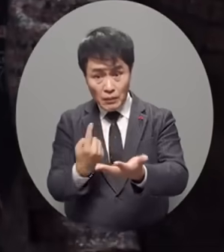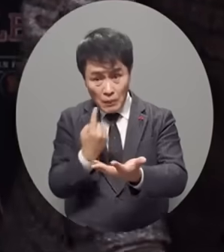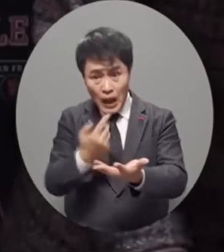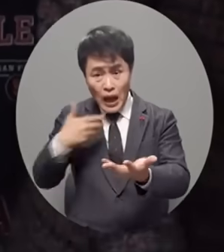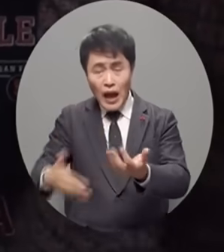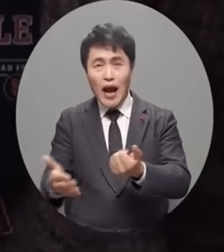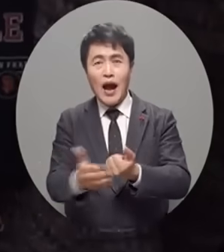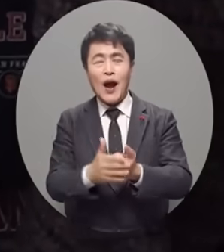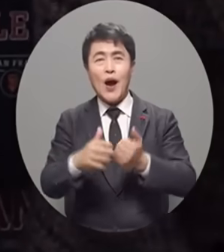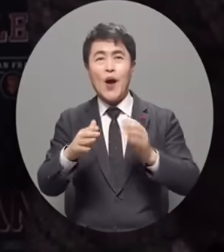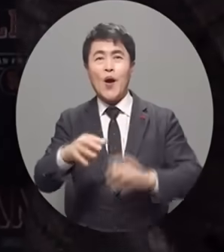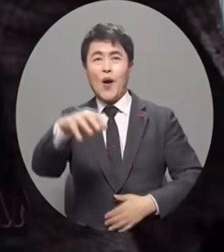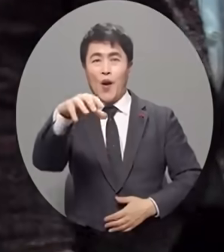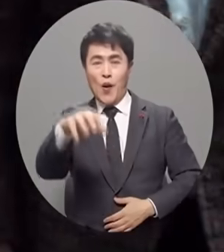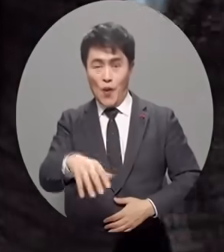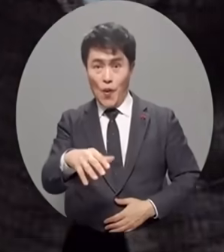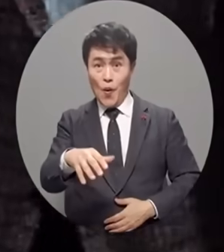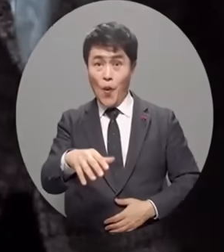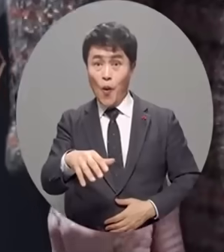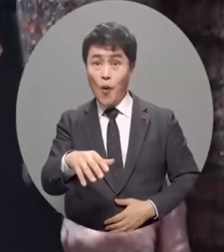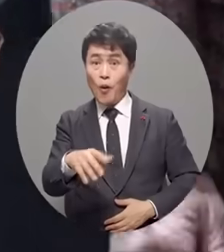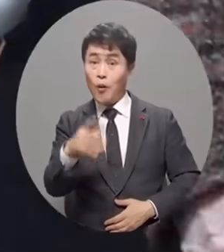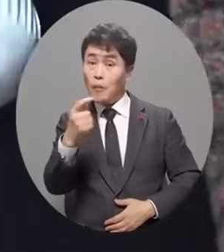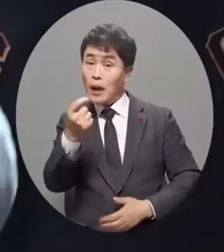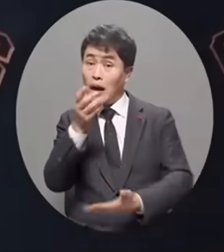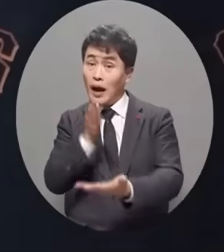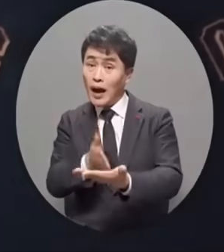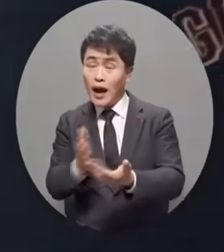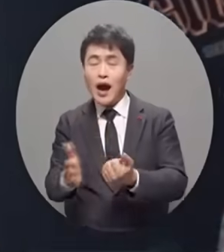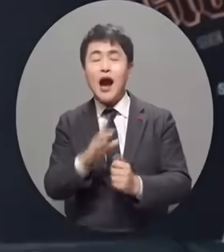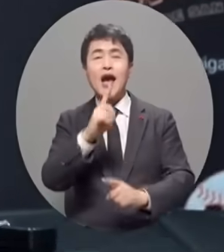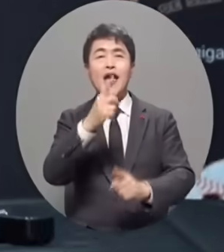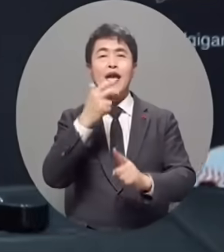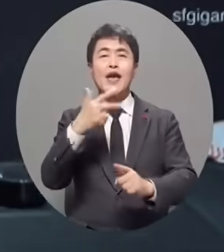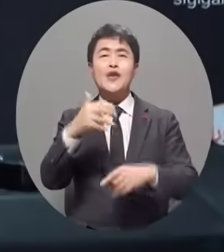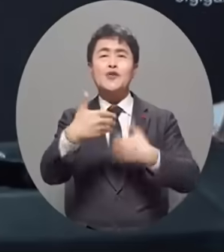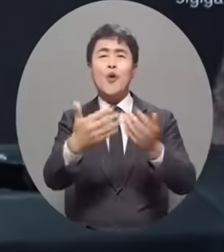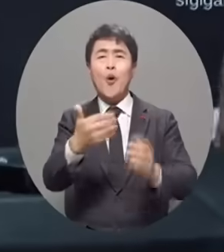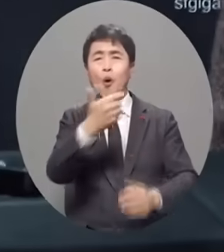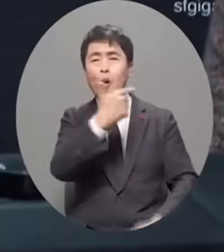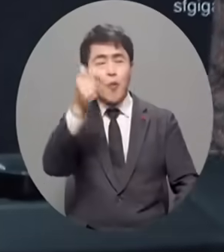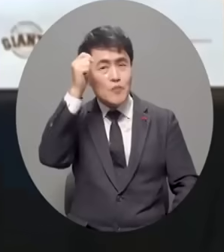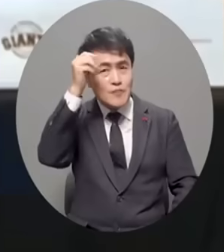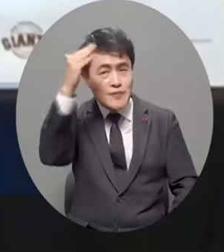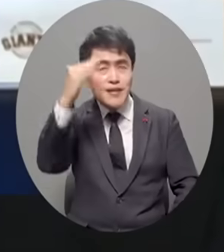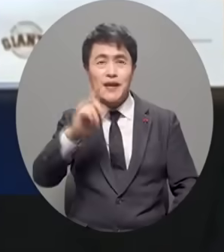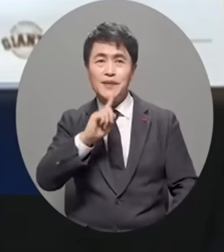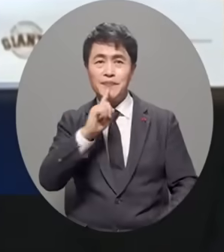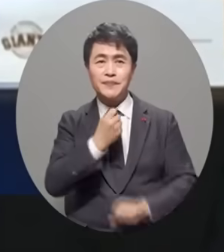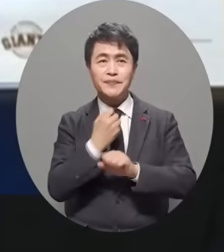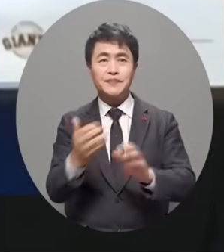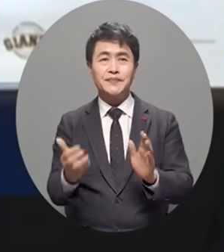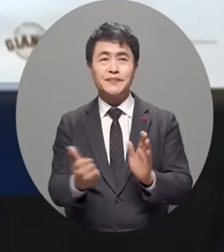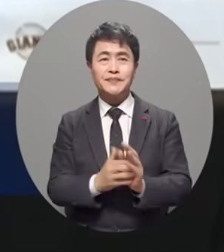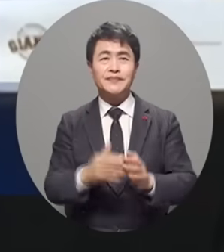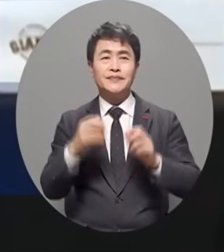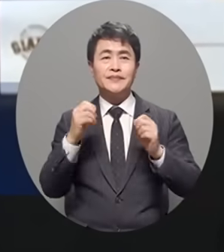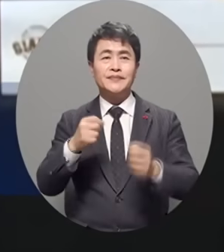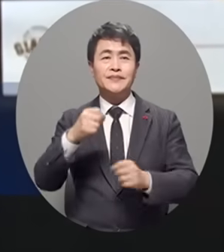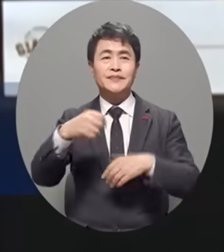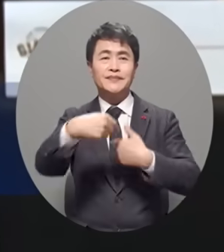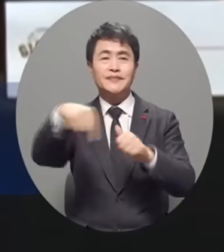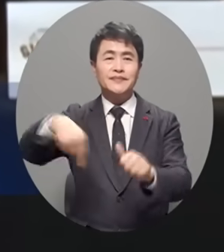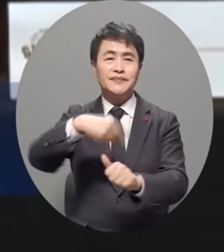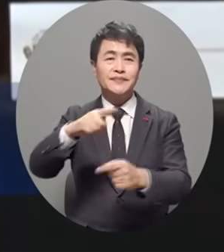오늘 현지의 한 팟캐스트 방송에 나와 이정후에 대한 높은 기대감을 드러냈습니다. I FaceTimed with him right